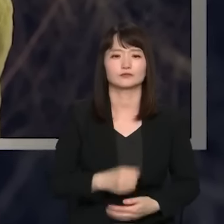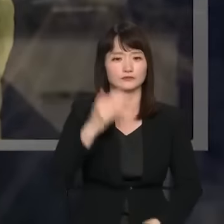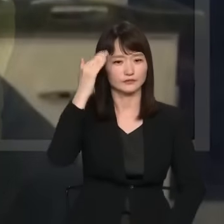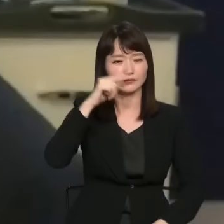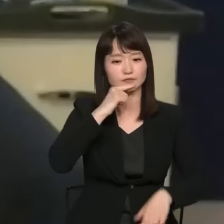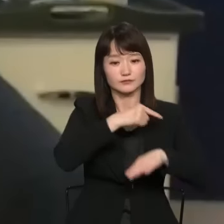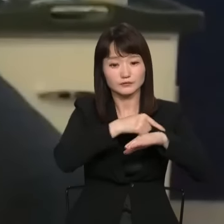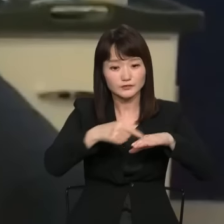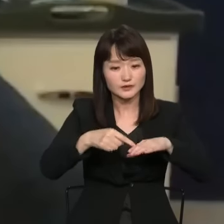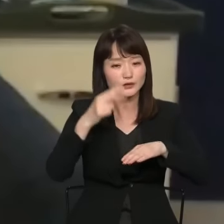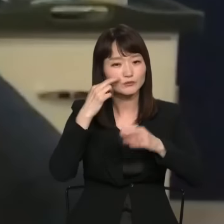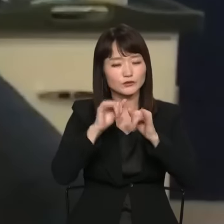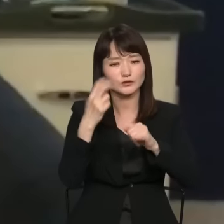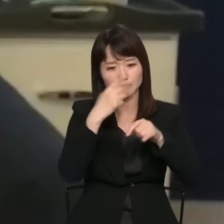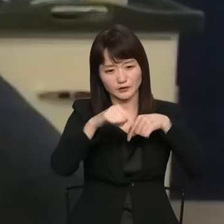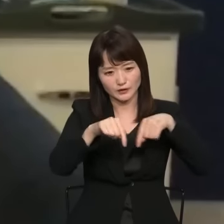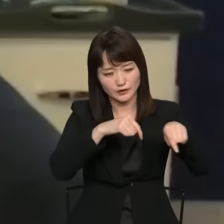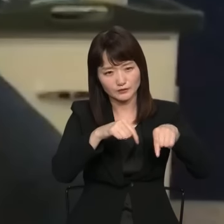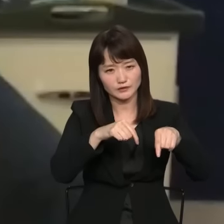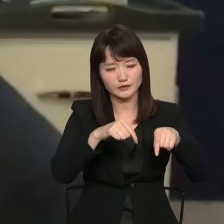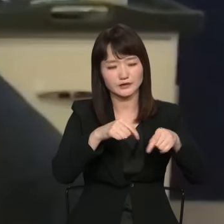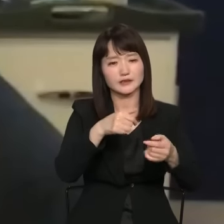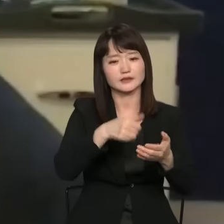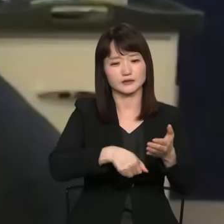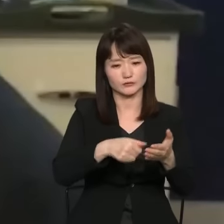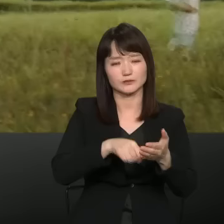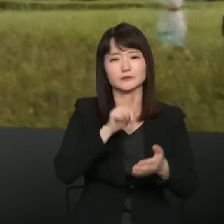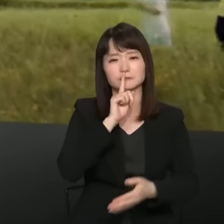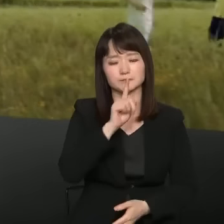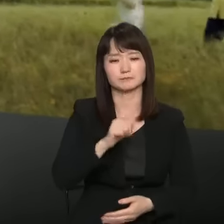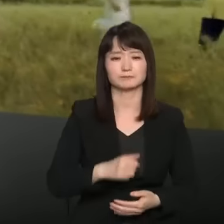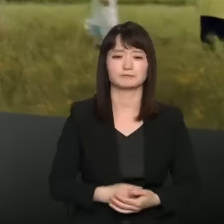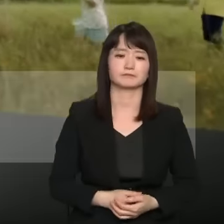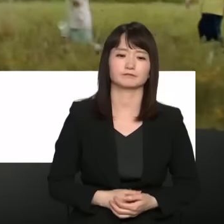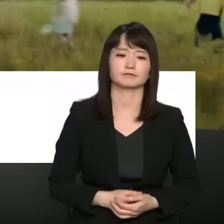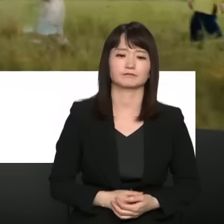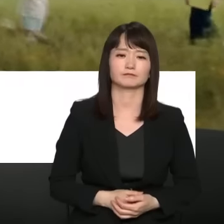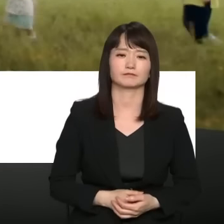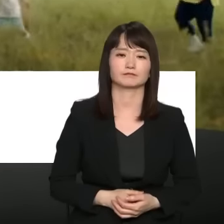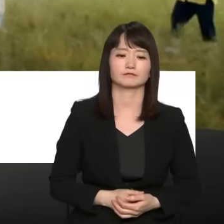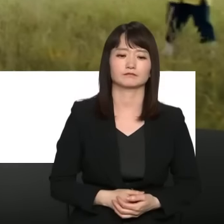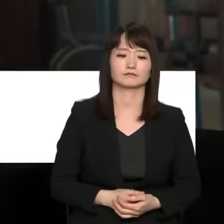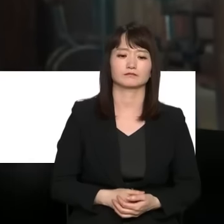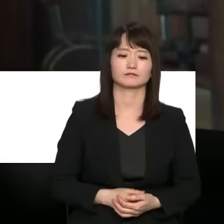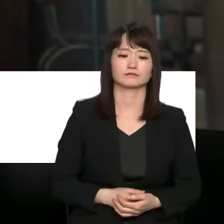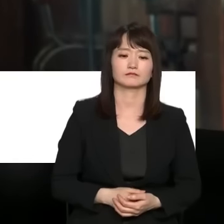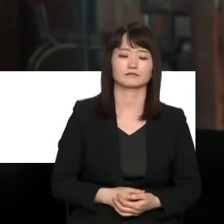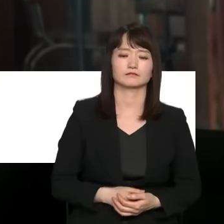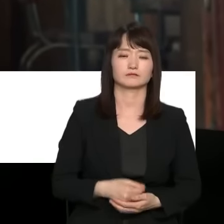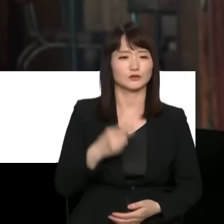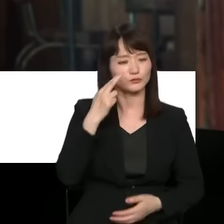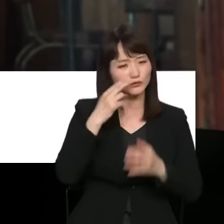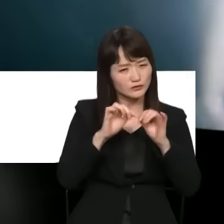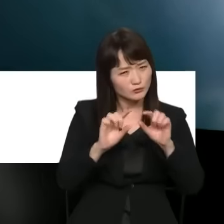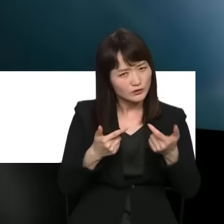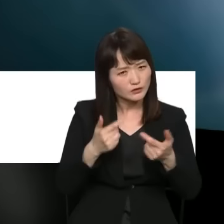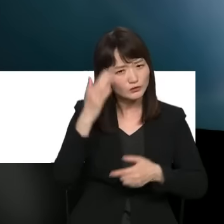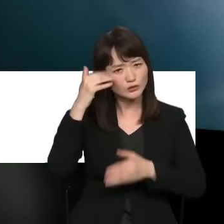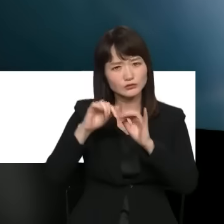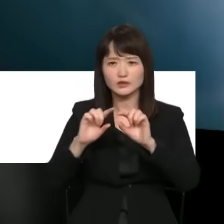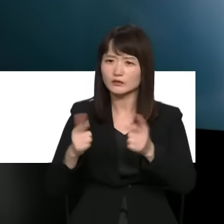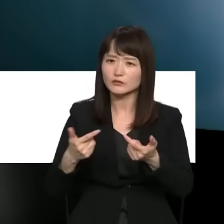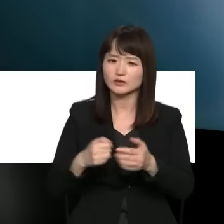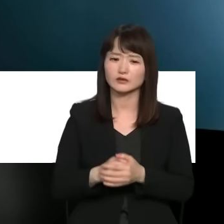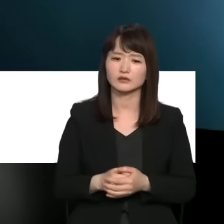미국인 감독들의 작품에 대한 특별한 애정도 드러냈습니다. 여기 사람도 아니고 한국 사람도 아니고 그래서 나